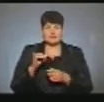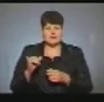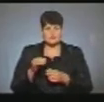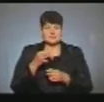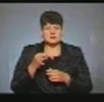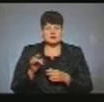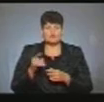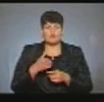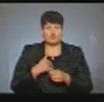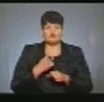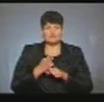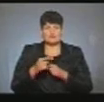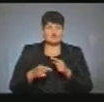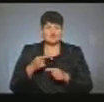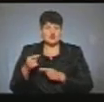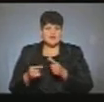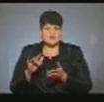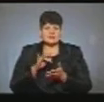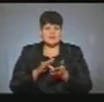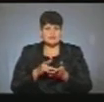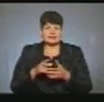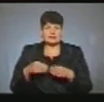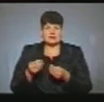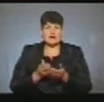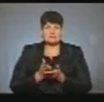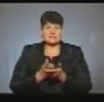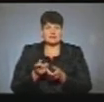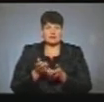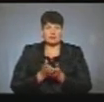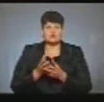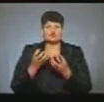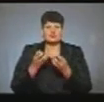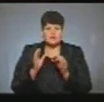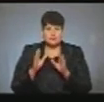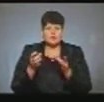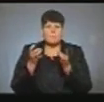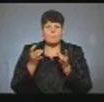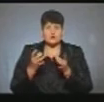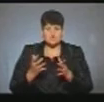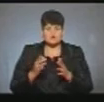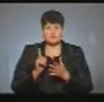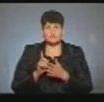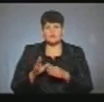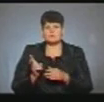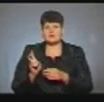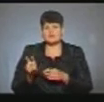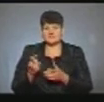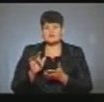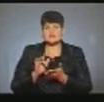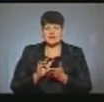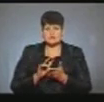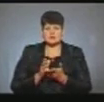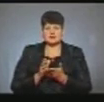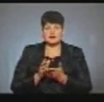зробити через центри надання адміністративних послуг, то це буде ще, можливо, простіше. Ви повинні звернутися в цей центр, подати цю